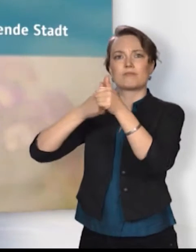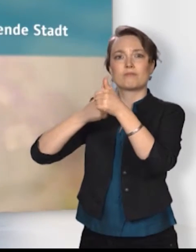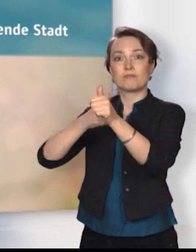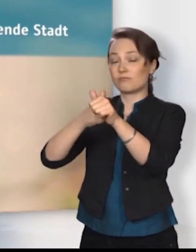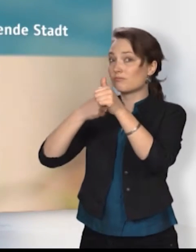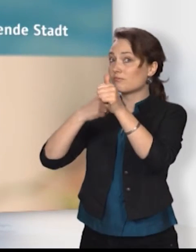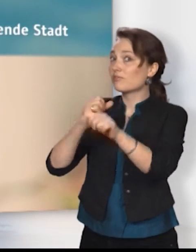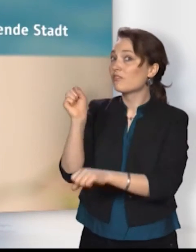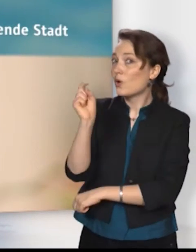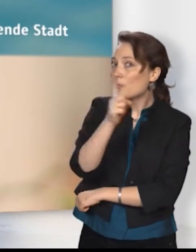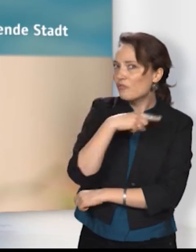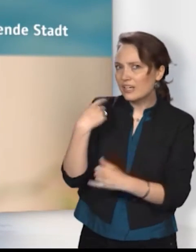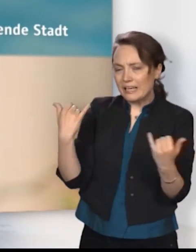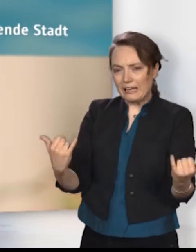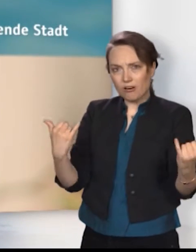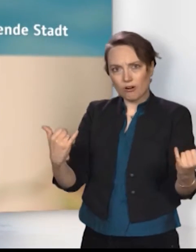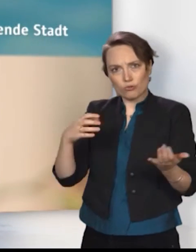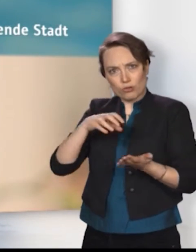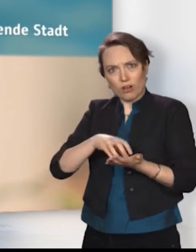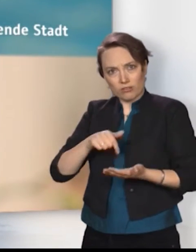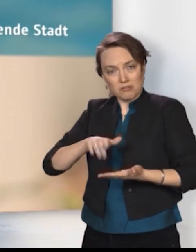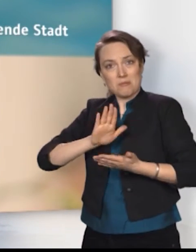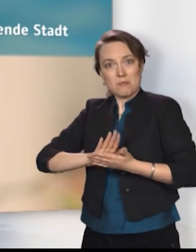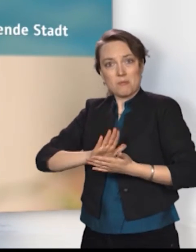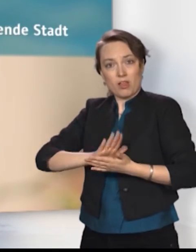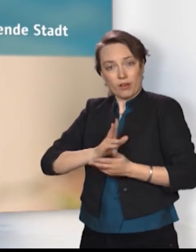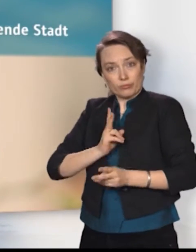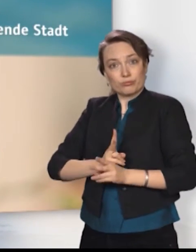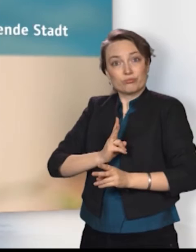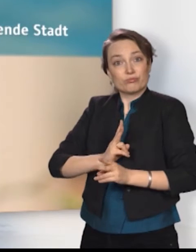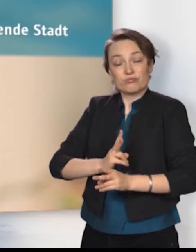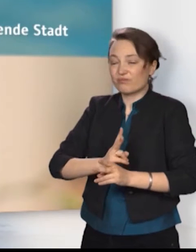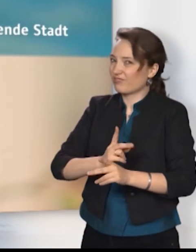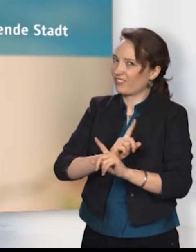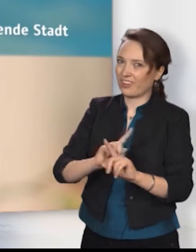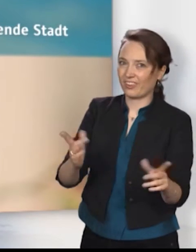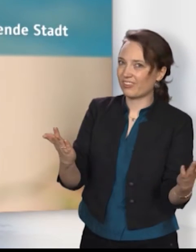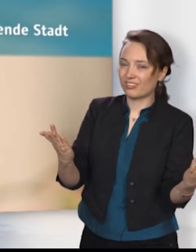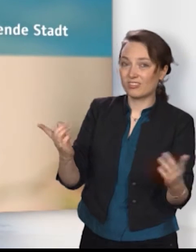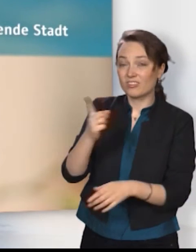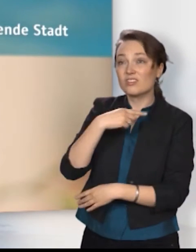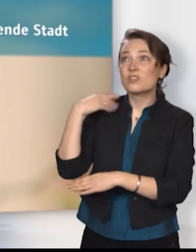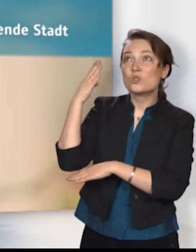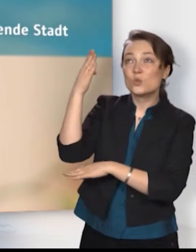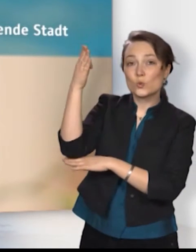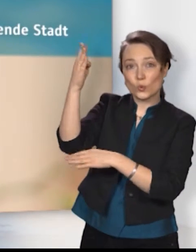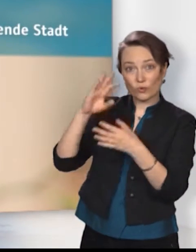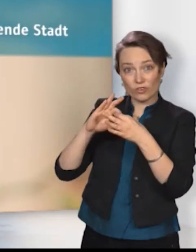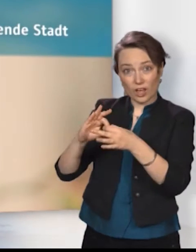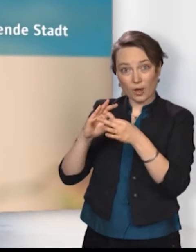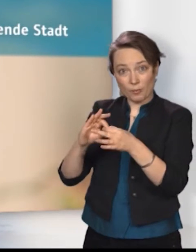voranzugehen. Denn wir haben hier keinerlei bleibende Stadt.